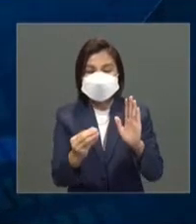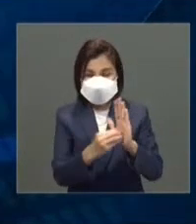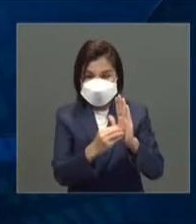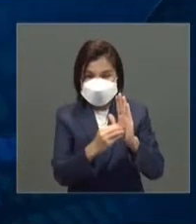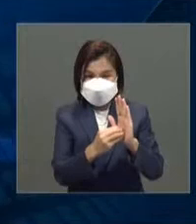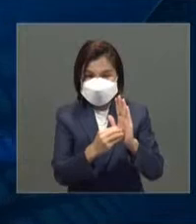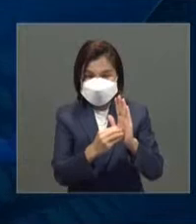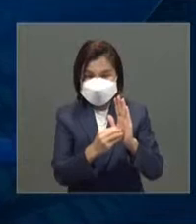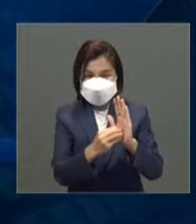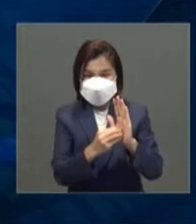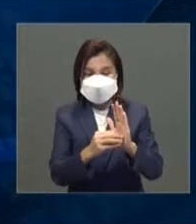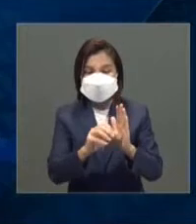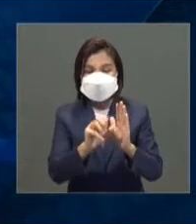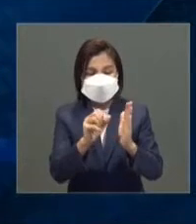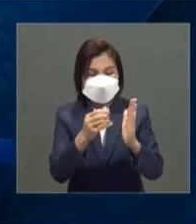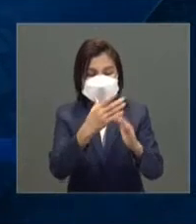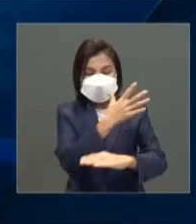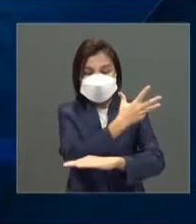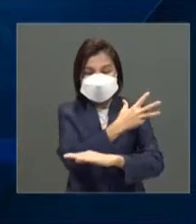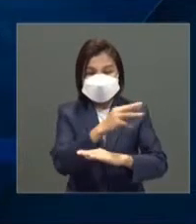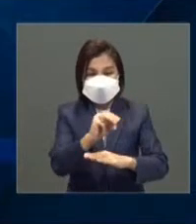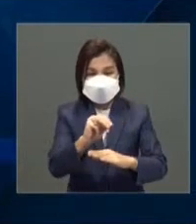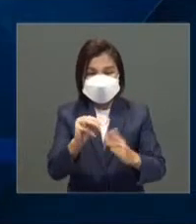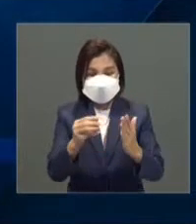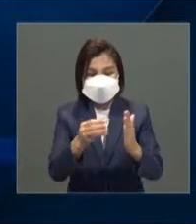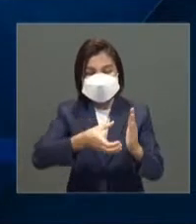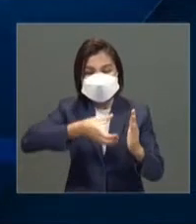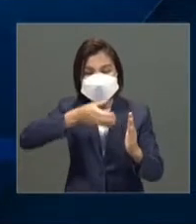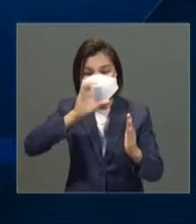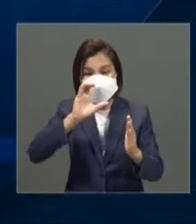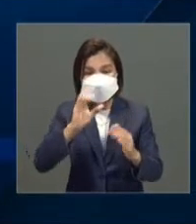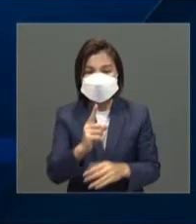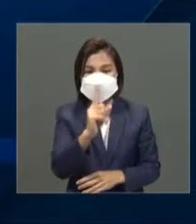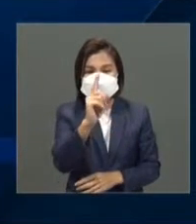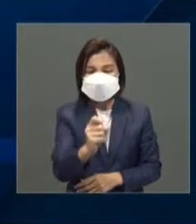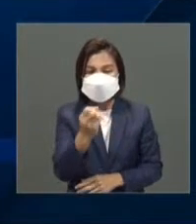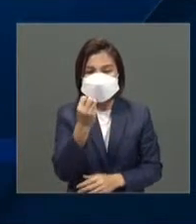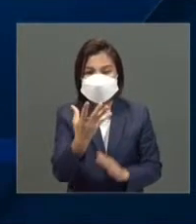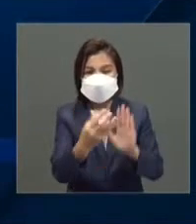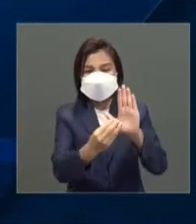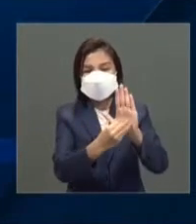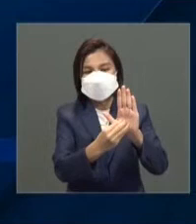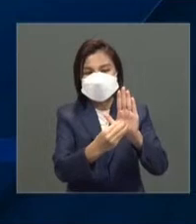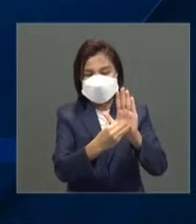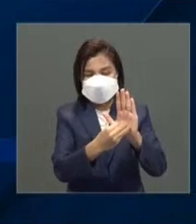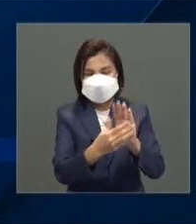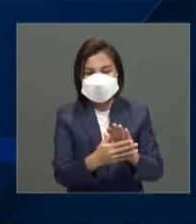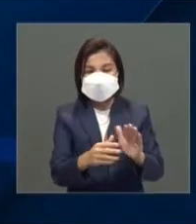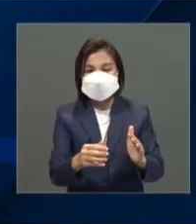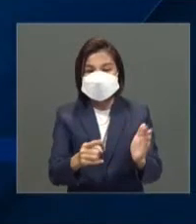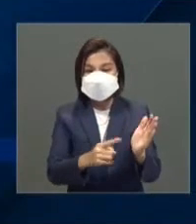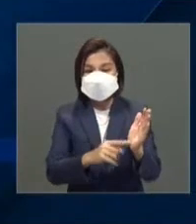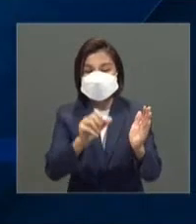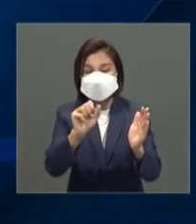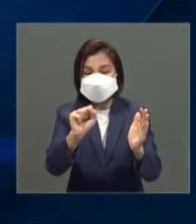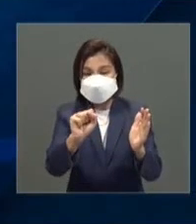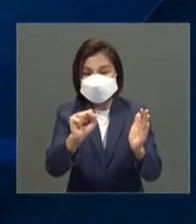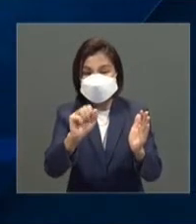มหาสารคามแล้วก็สระแก้วส่วนเสียชีวิตจะอยู่ที่กรุงเทพนะครับอันดับ1เลยสมุทรสาครแ